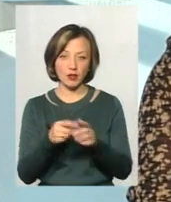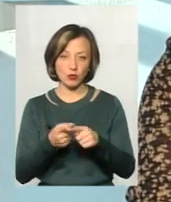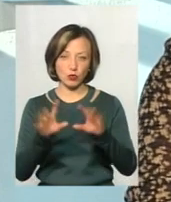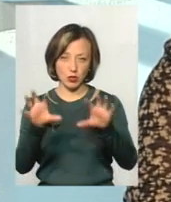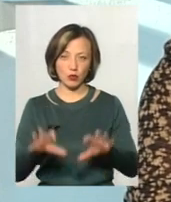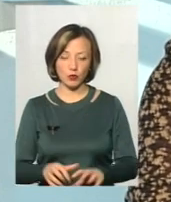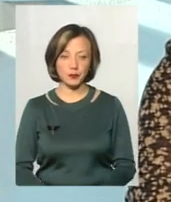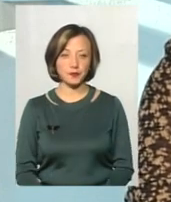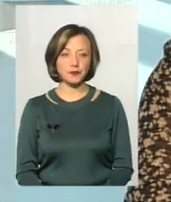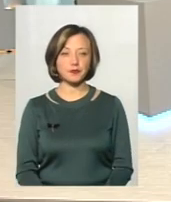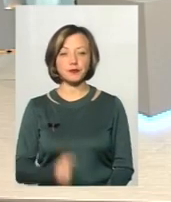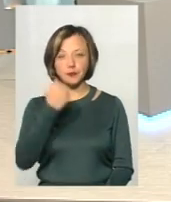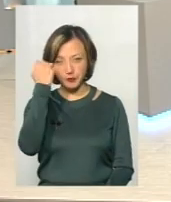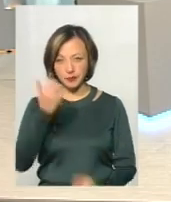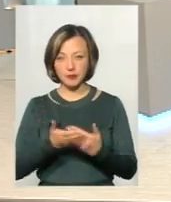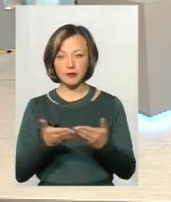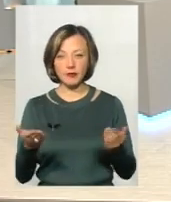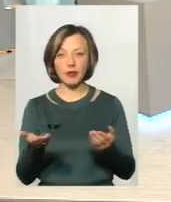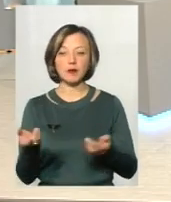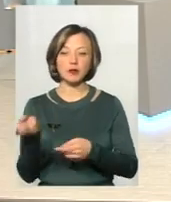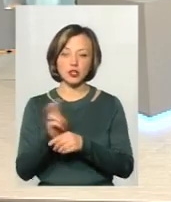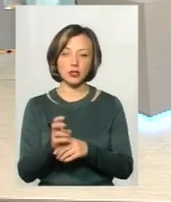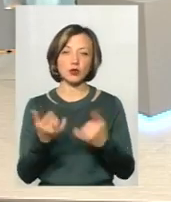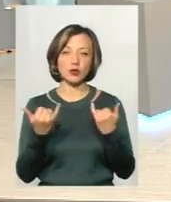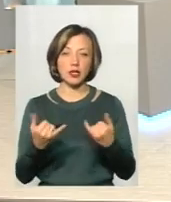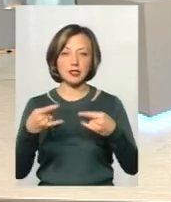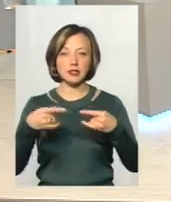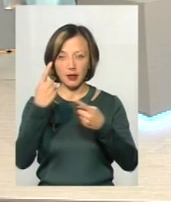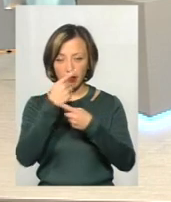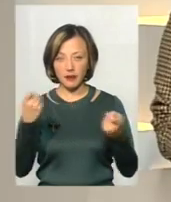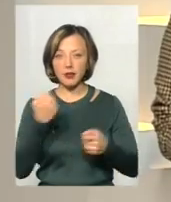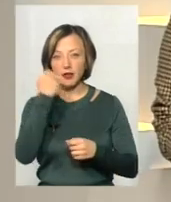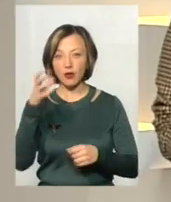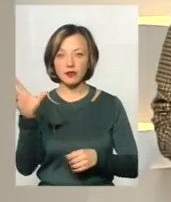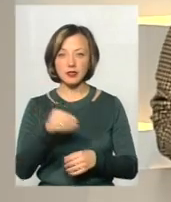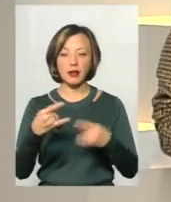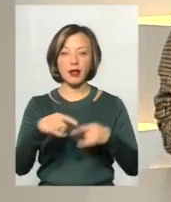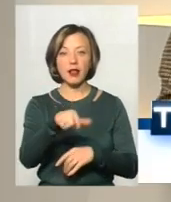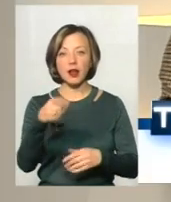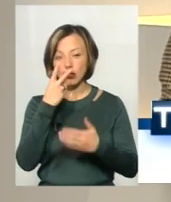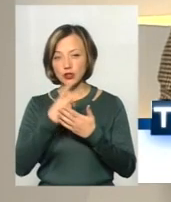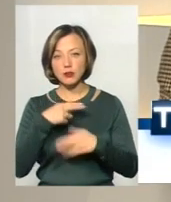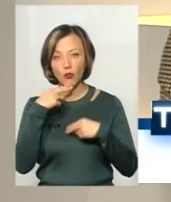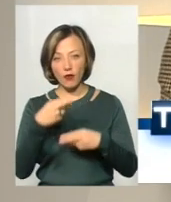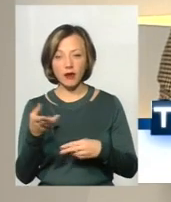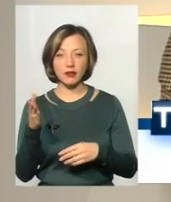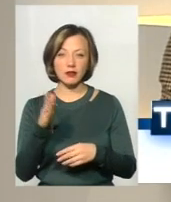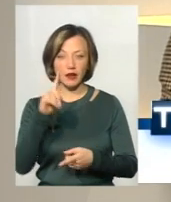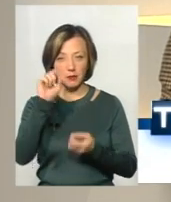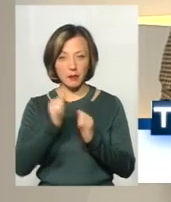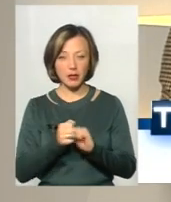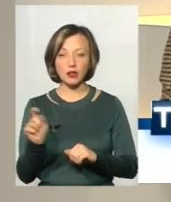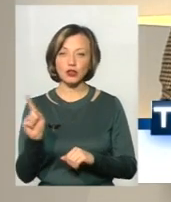закону. Дякую за те, що сьогодні прийшли до нас на ефір. Дякую всім телеглядачам за увагу. Давайте пам'ятати,